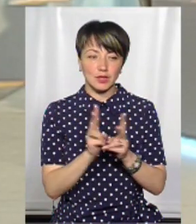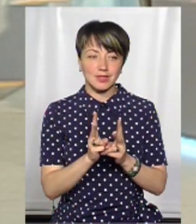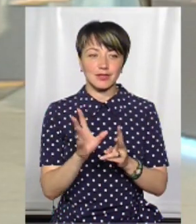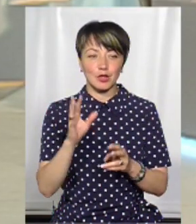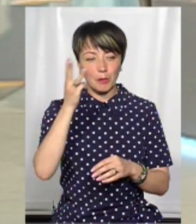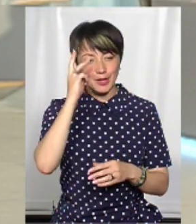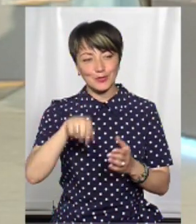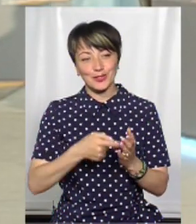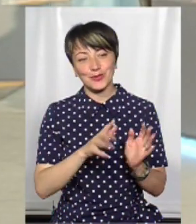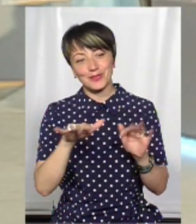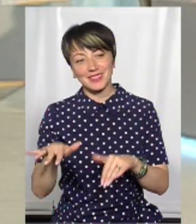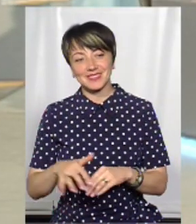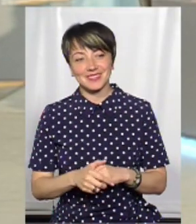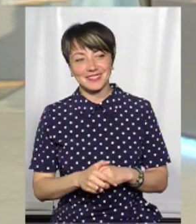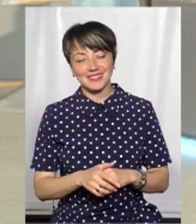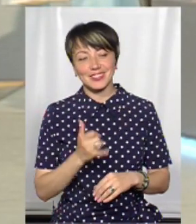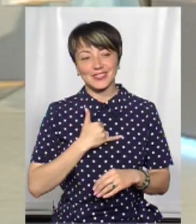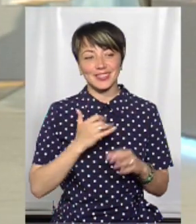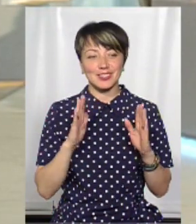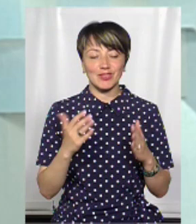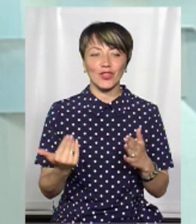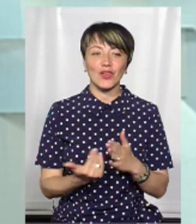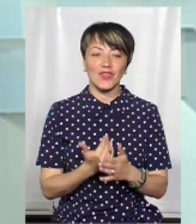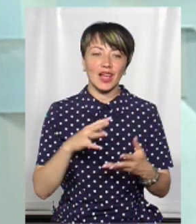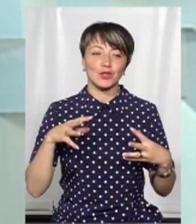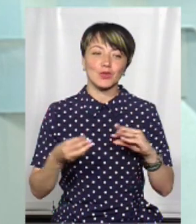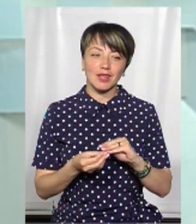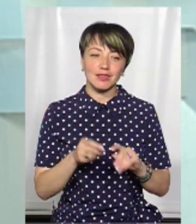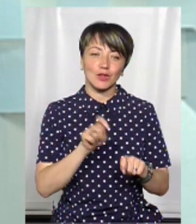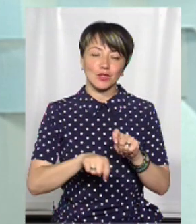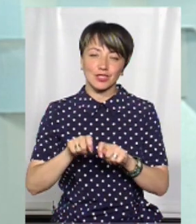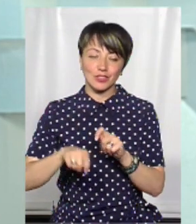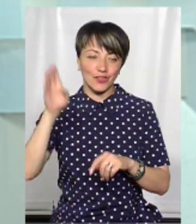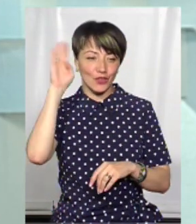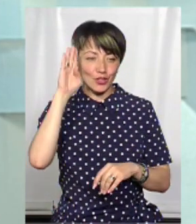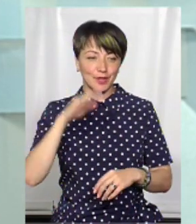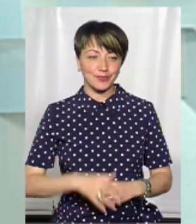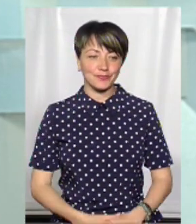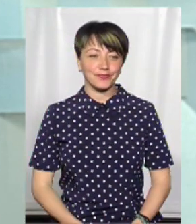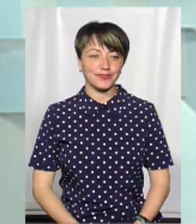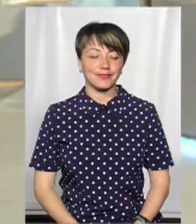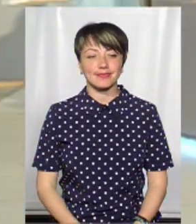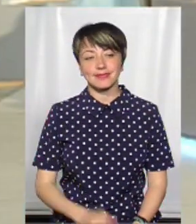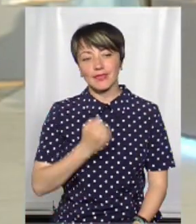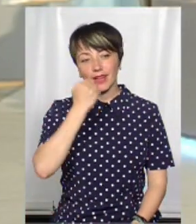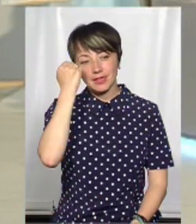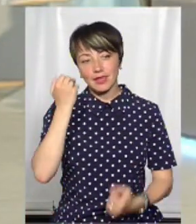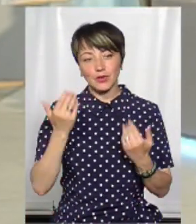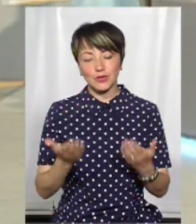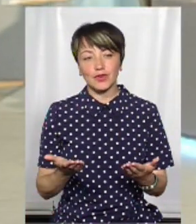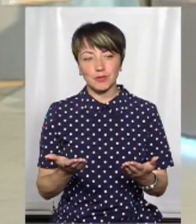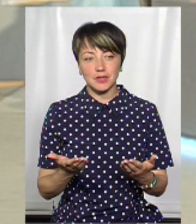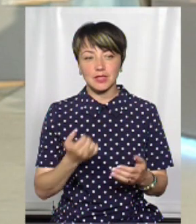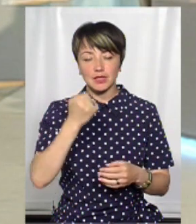на Хмельницькому міському пляжі. А у нас вже буде вже новий результат мікробіологічного і хімічного дослідження води. Дякую.